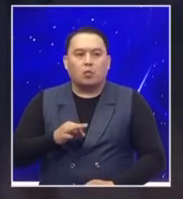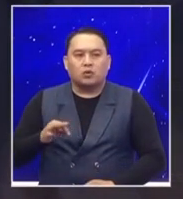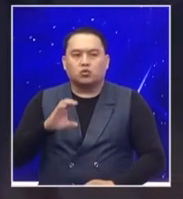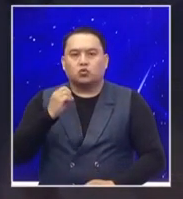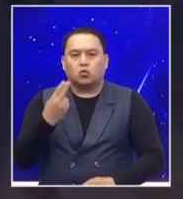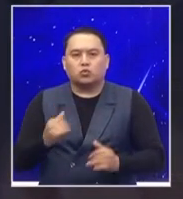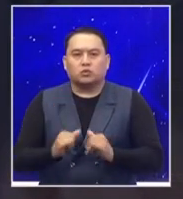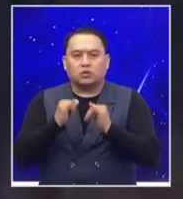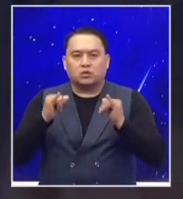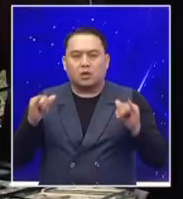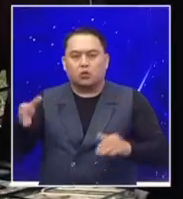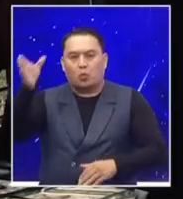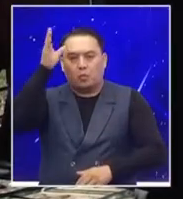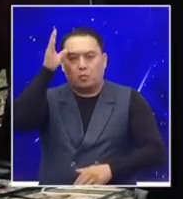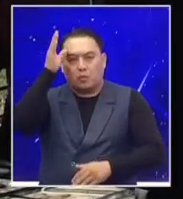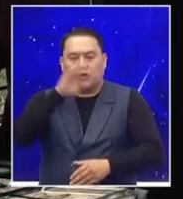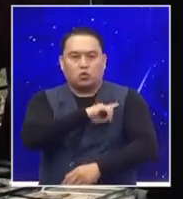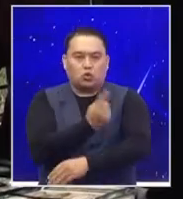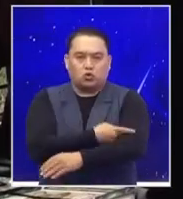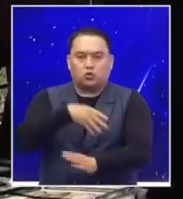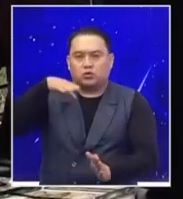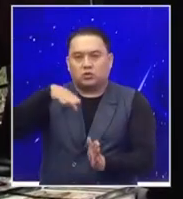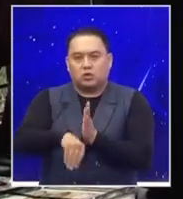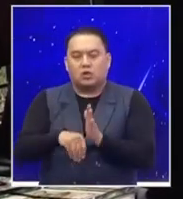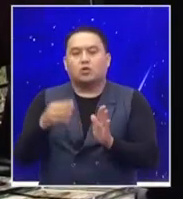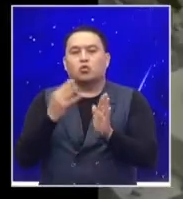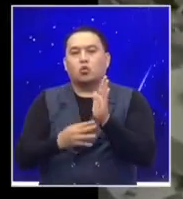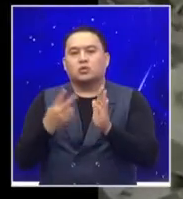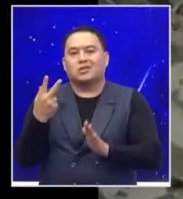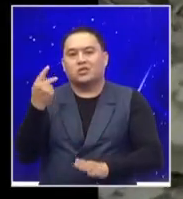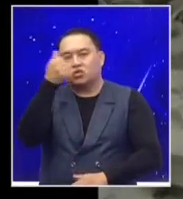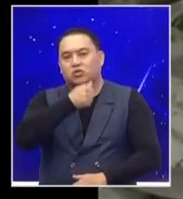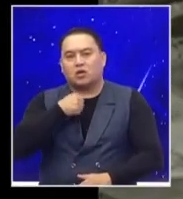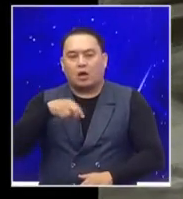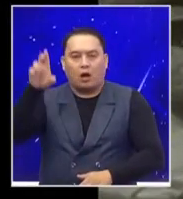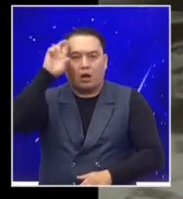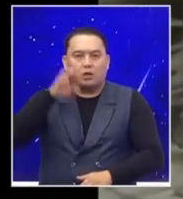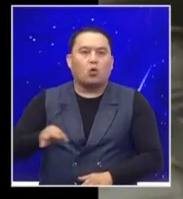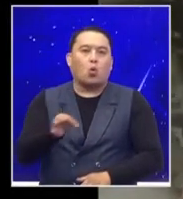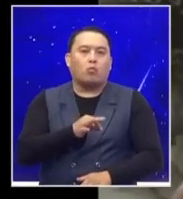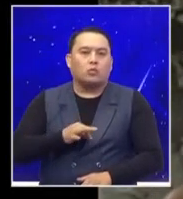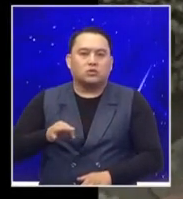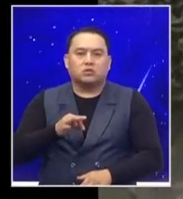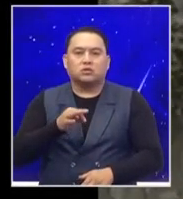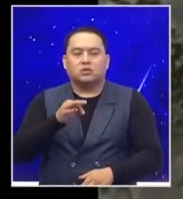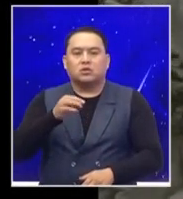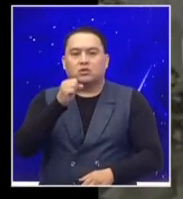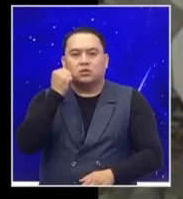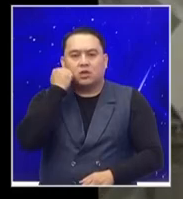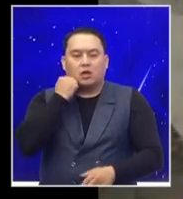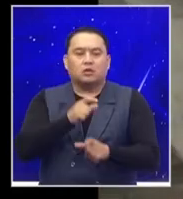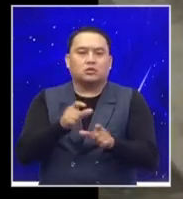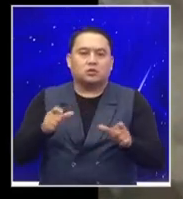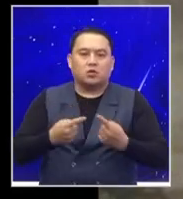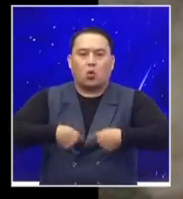әлеуметтік дамуына бар білімі мен күш жігерін жұмсаған. 1992 жылдан қалалық облыстық ақсақалдар алқасының тұрақты мүшесі